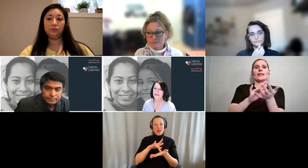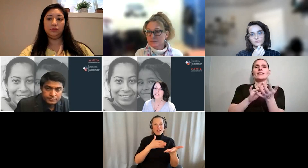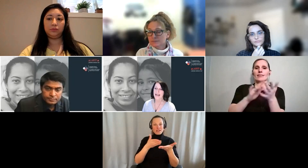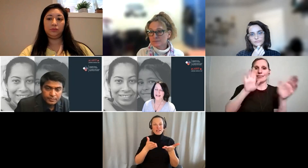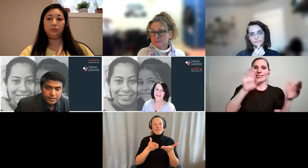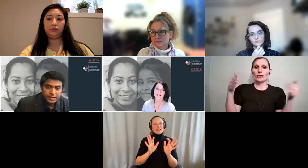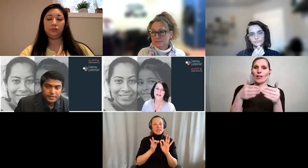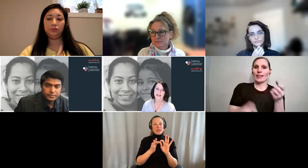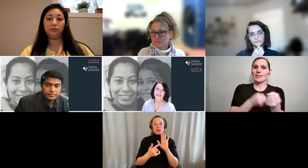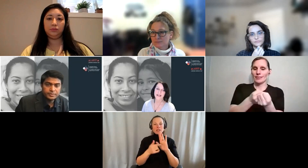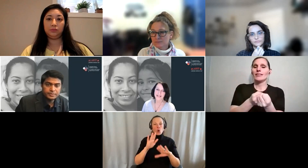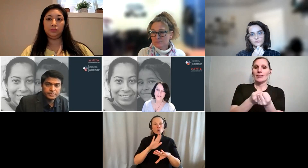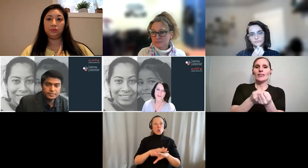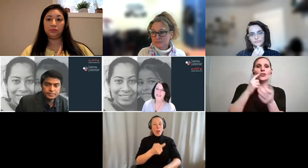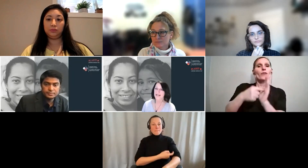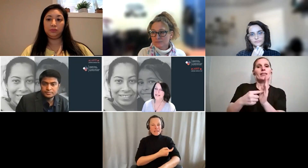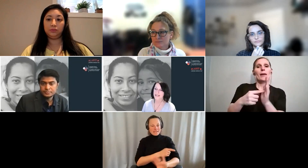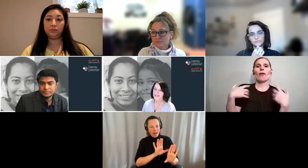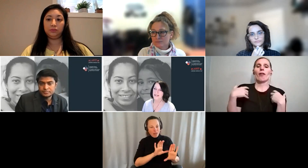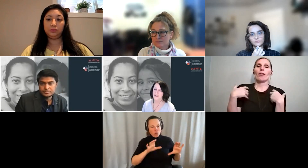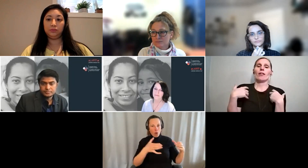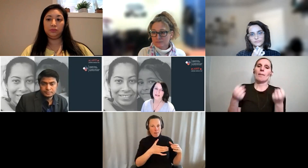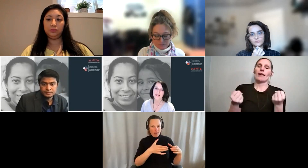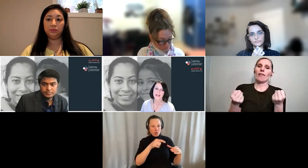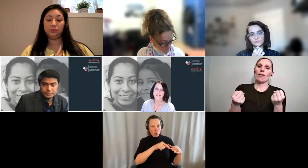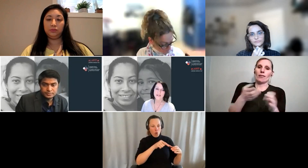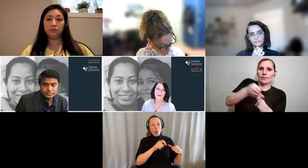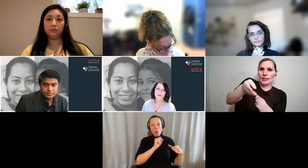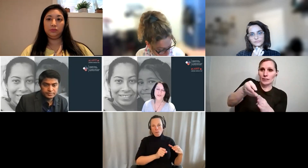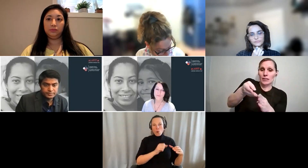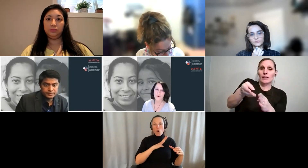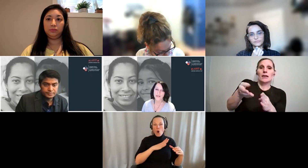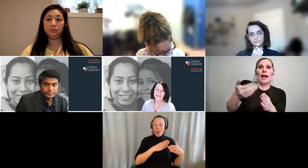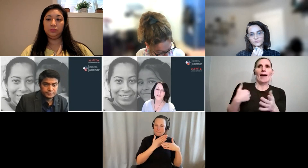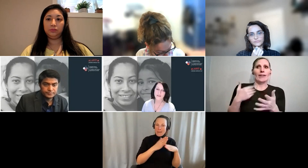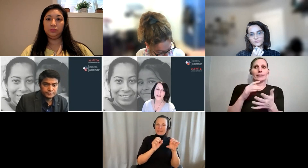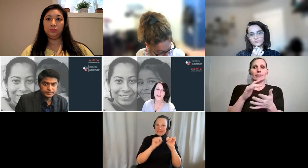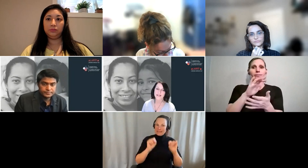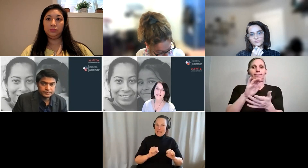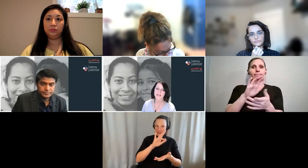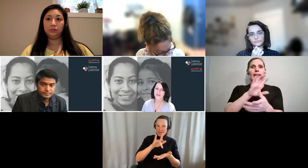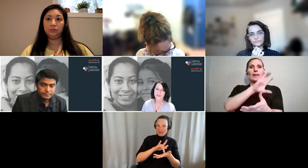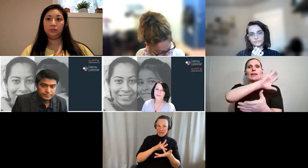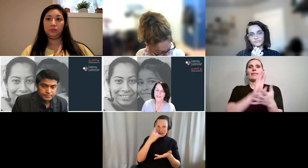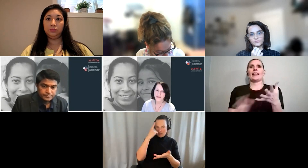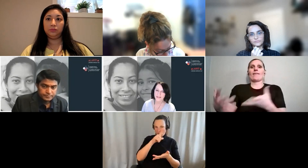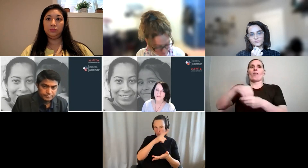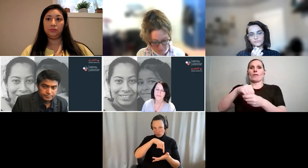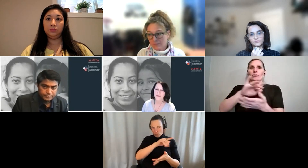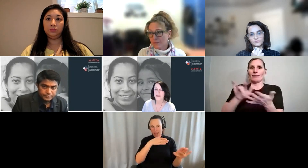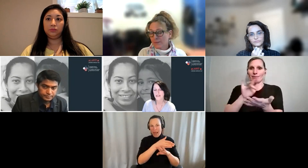médical, disons, qui a pu avoir accès à un système centralisé et donc de supporter un